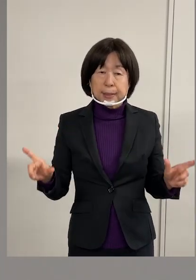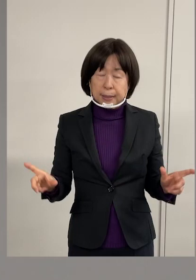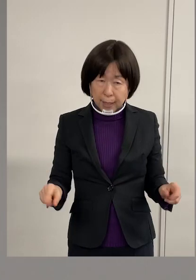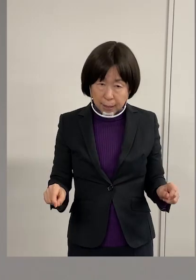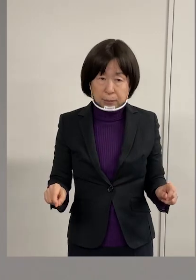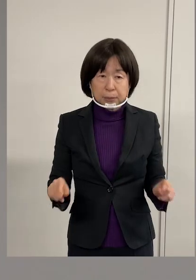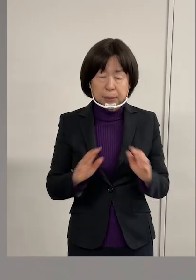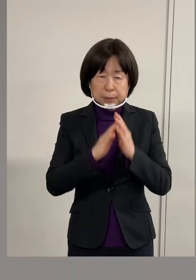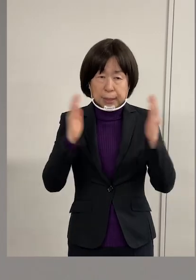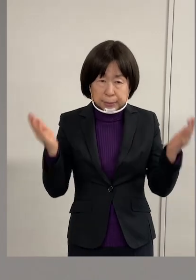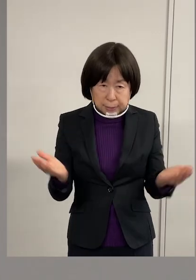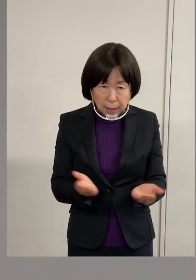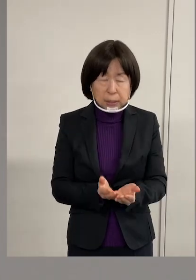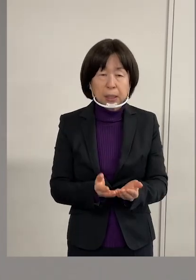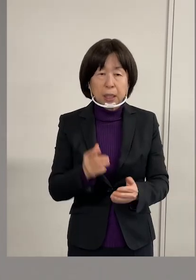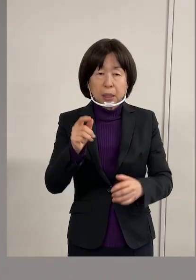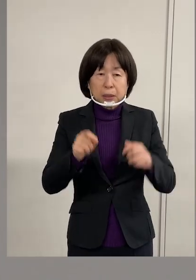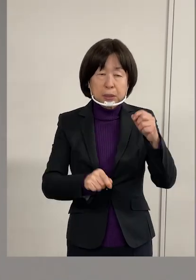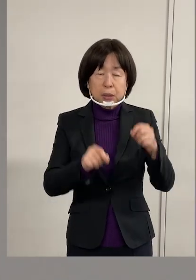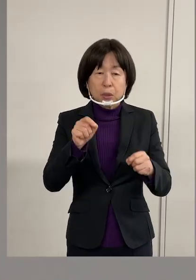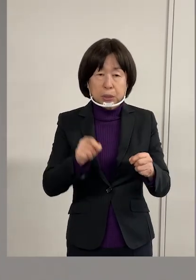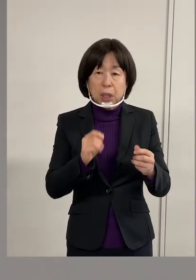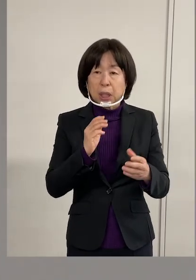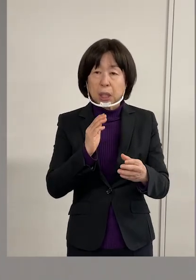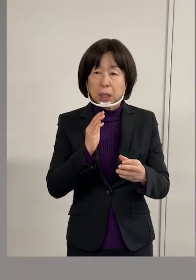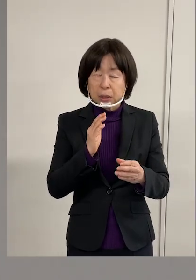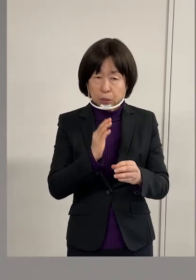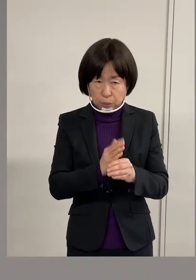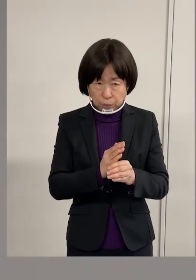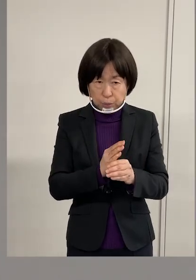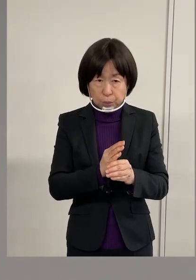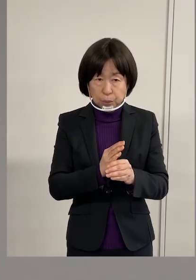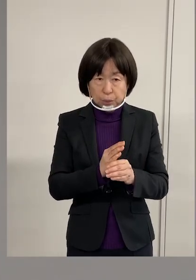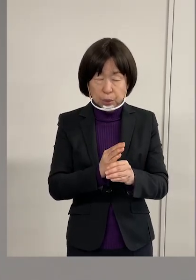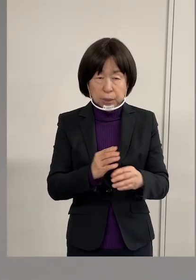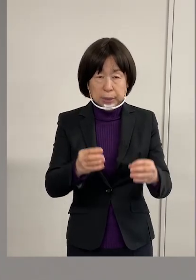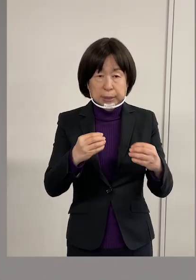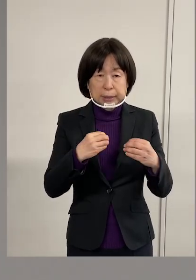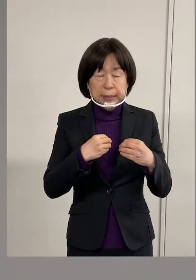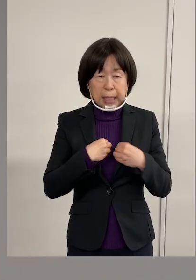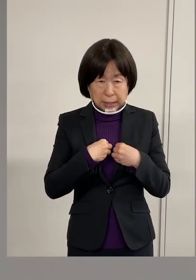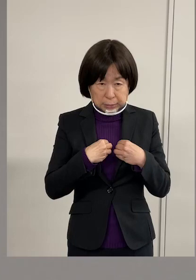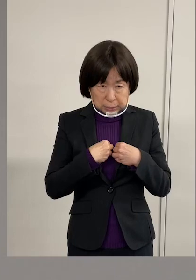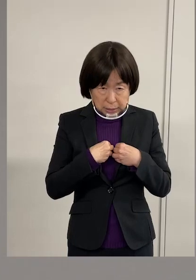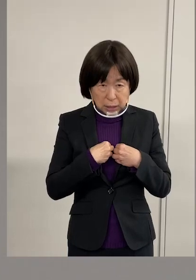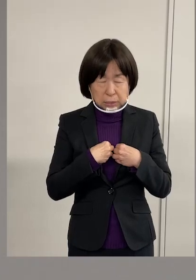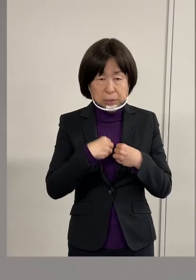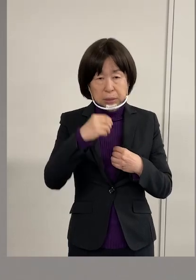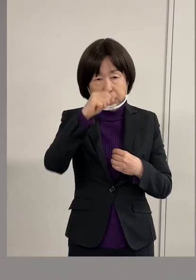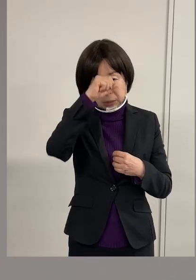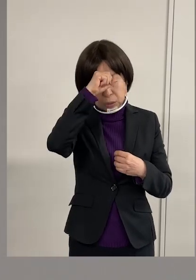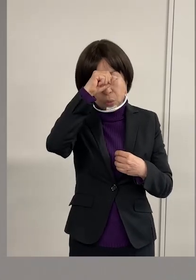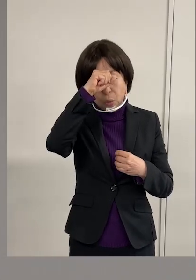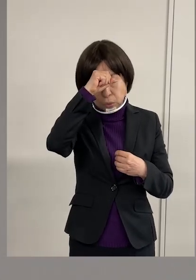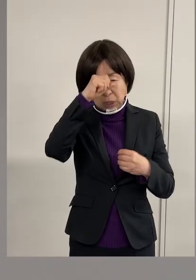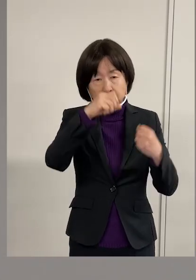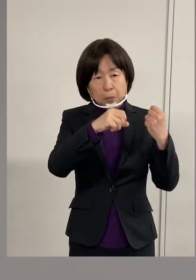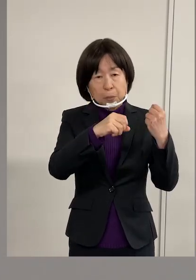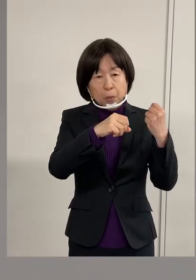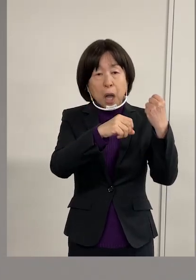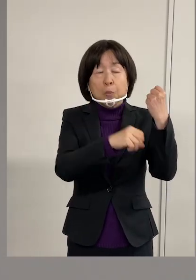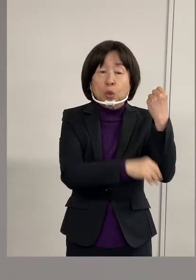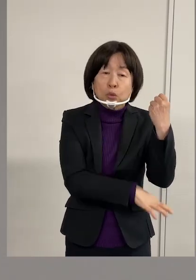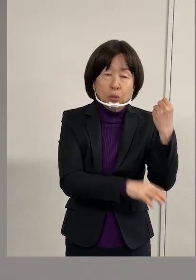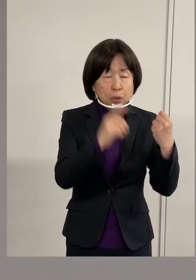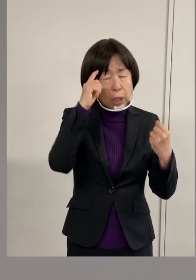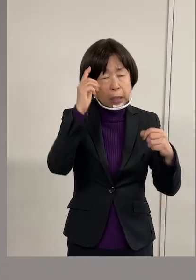院調整をしておりますが、あの、今感染症法に基づいた入院調整となっております。これが5類に落ちたときには一